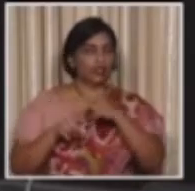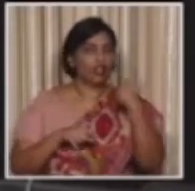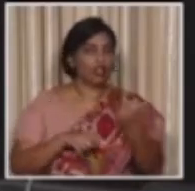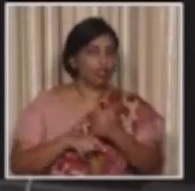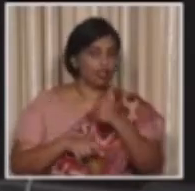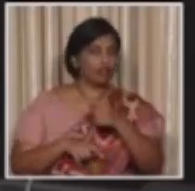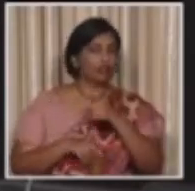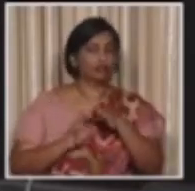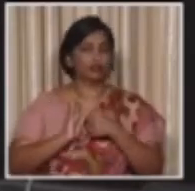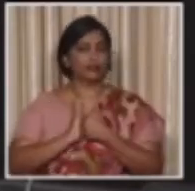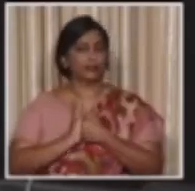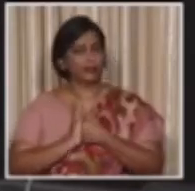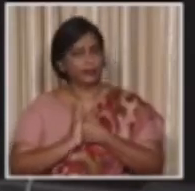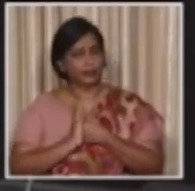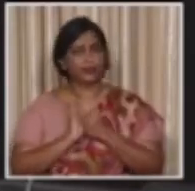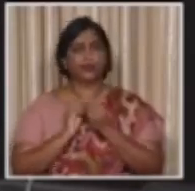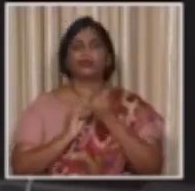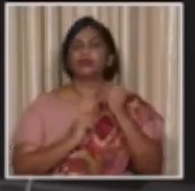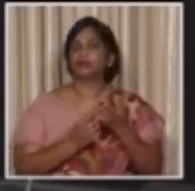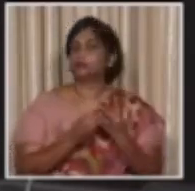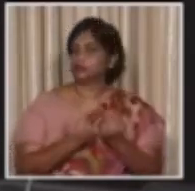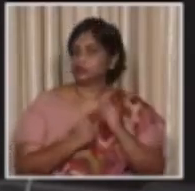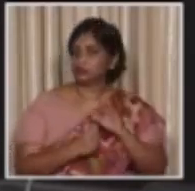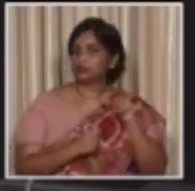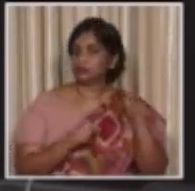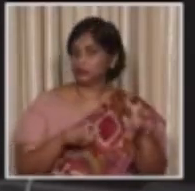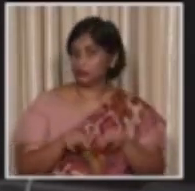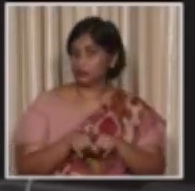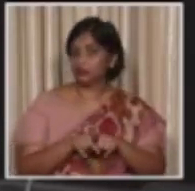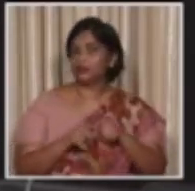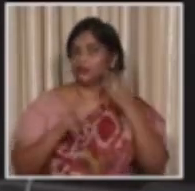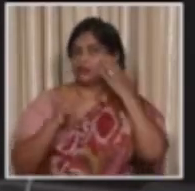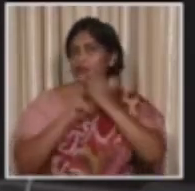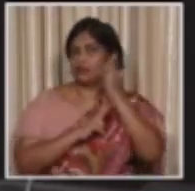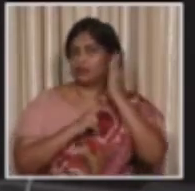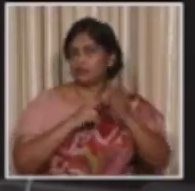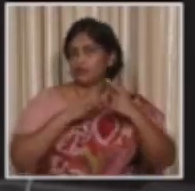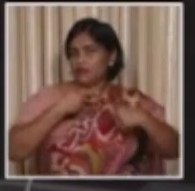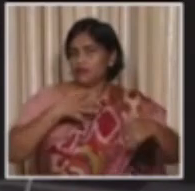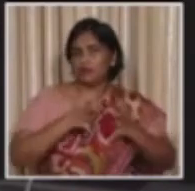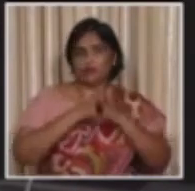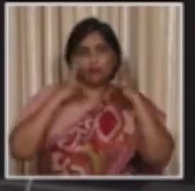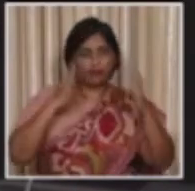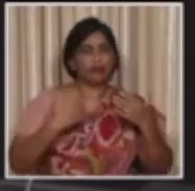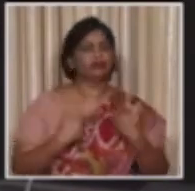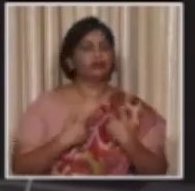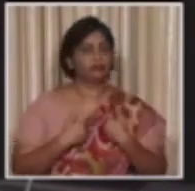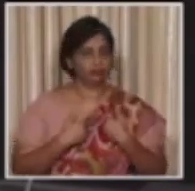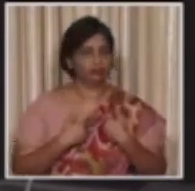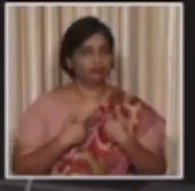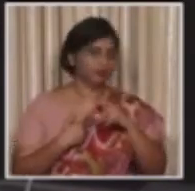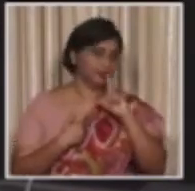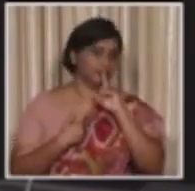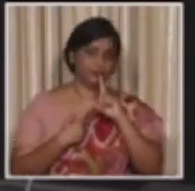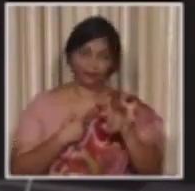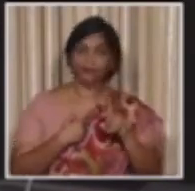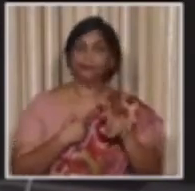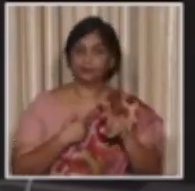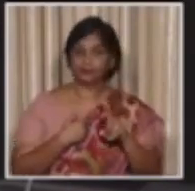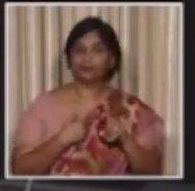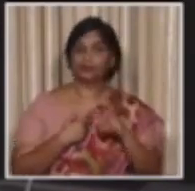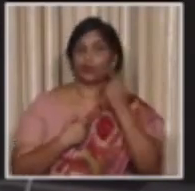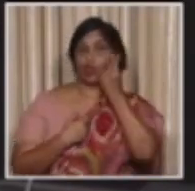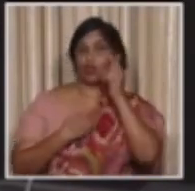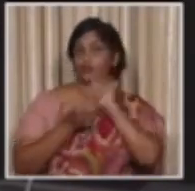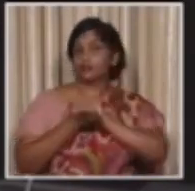ඒ අයට ගරුත්වයක් ලබා දීමේ අවශ්‍යතාවය හැටියට මේ වගේ ක්ෂේත්‍ර ගණනාවක් දැනට අපි කියනවා. එම